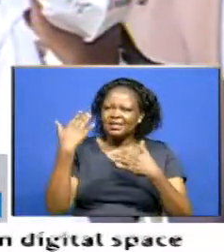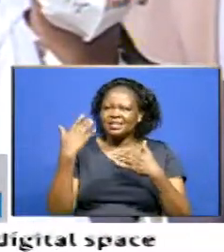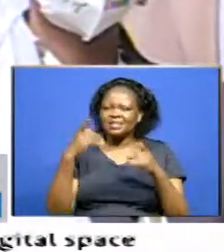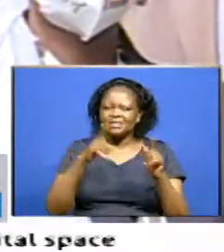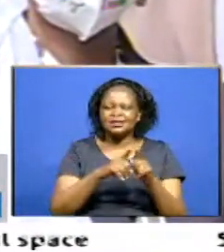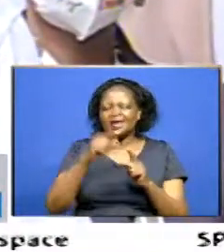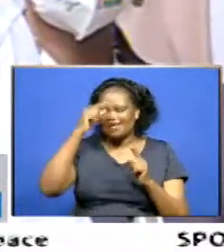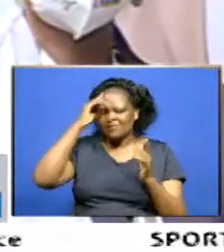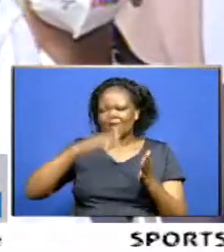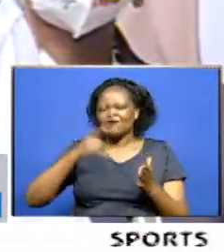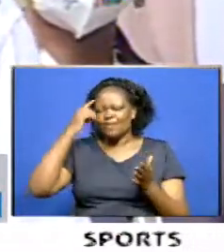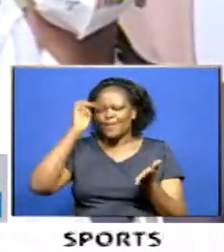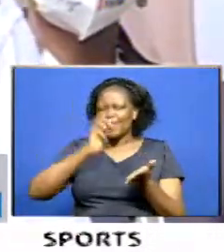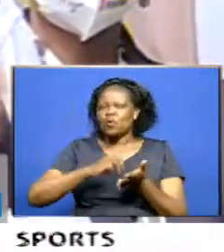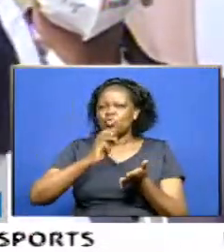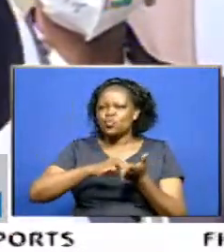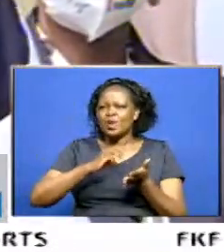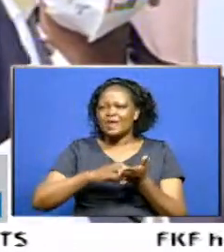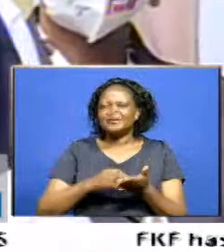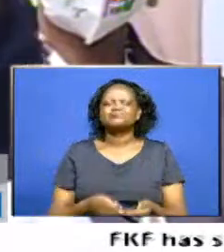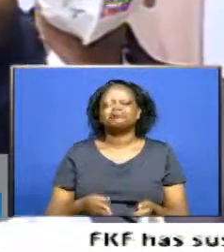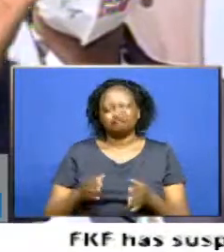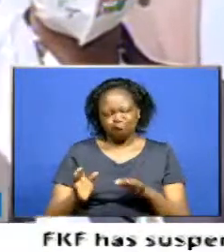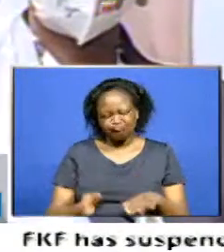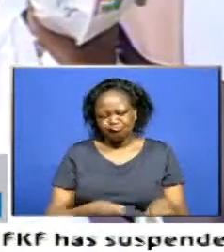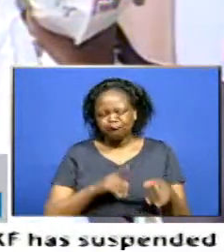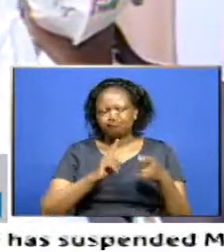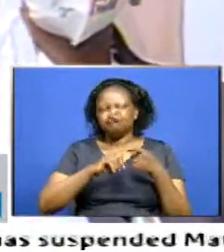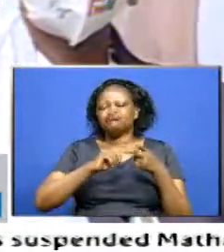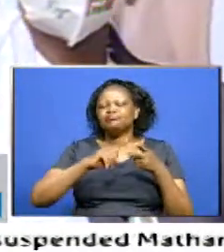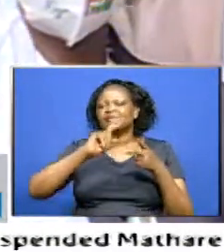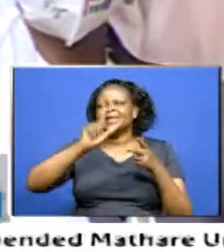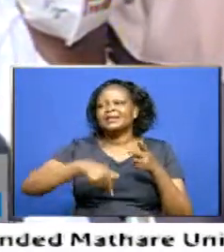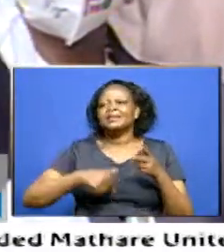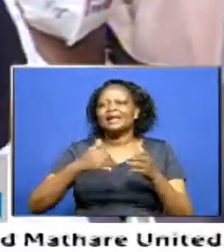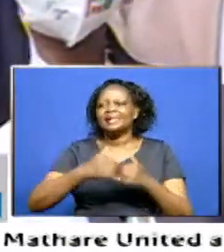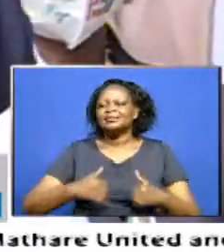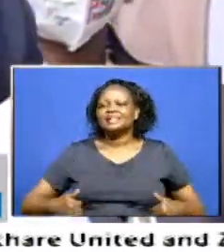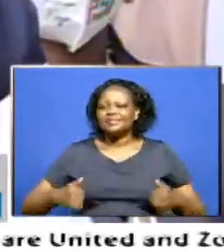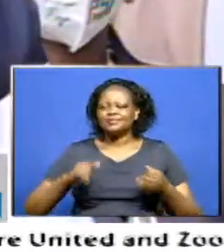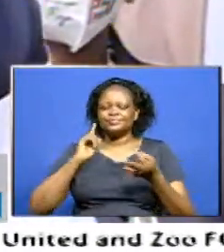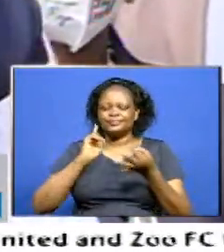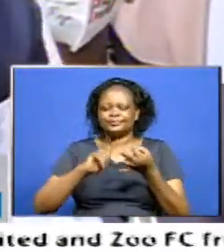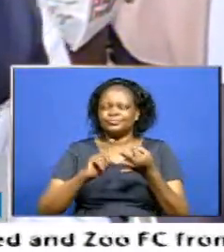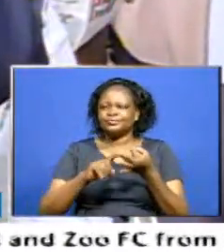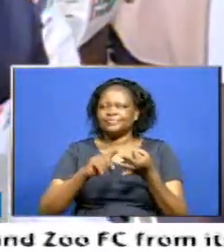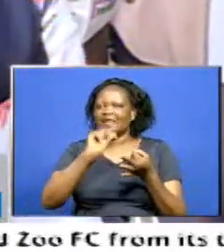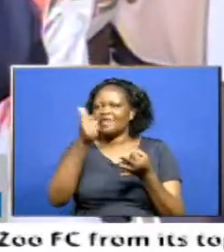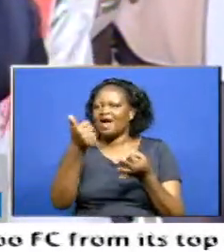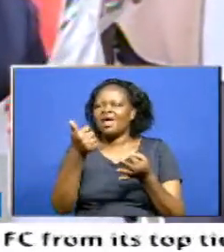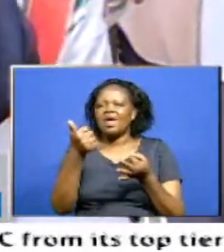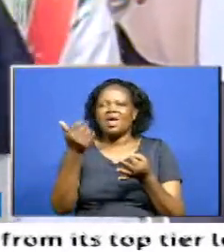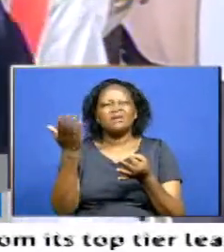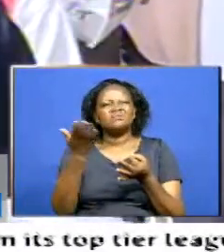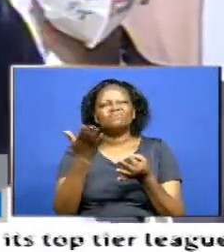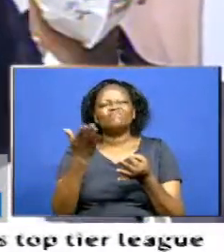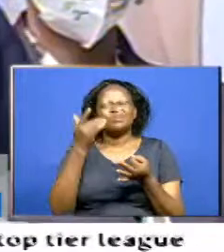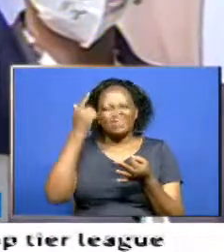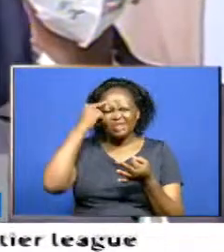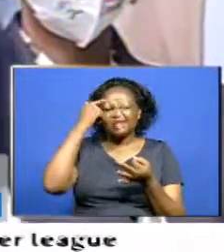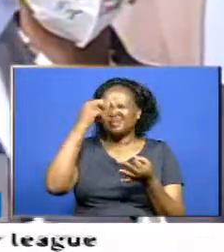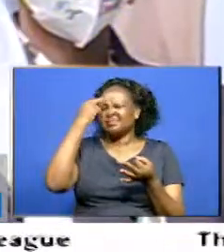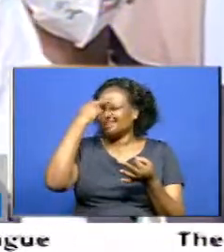governor ya Makueni. Tukaenda na yeye paka Garissa. Tukaenda na yeye huko nafikiri Narok